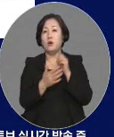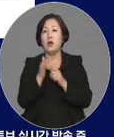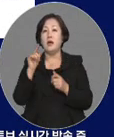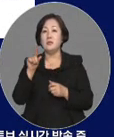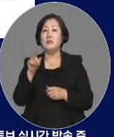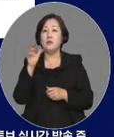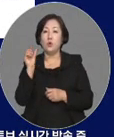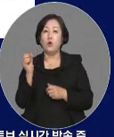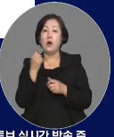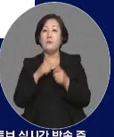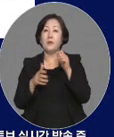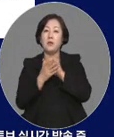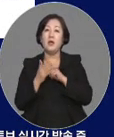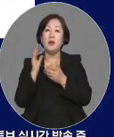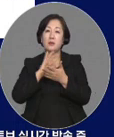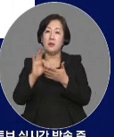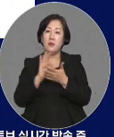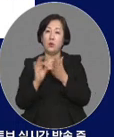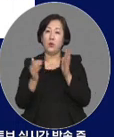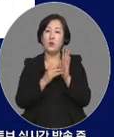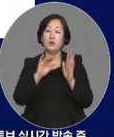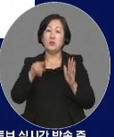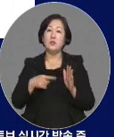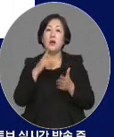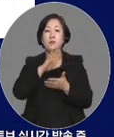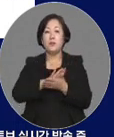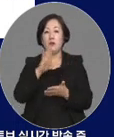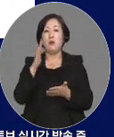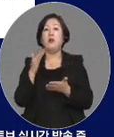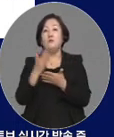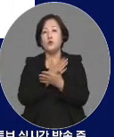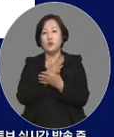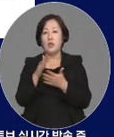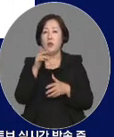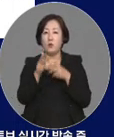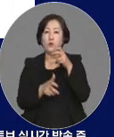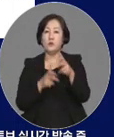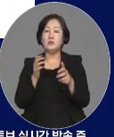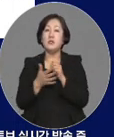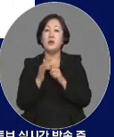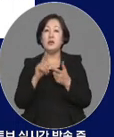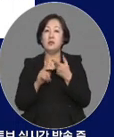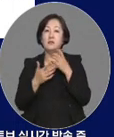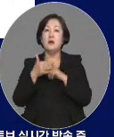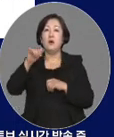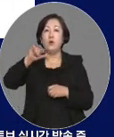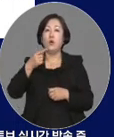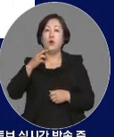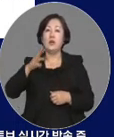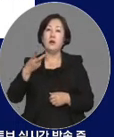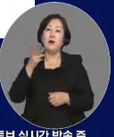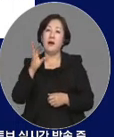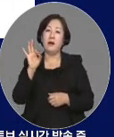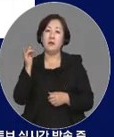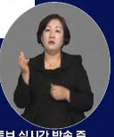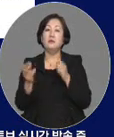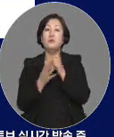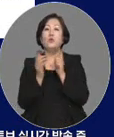SK지오센트릭의 폐플라스틱 열분해 공장, 고려아연의 2차전지 소재 공장 건설 공사도 본격적으로